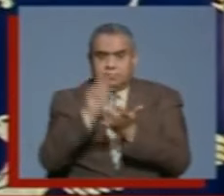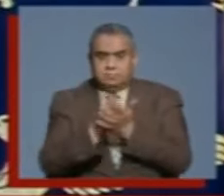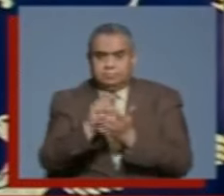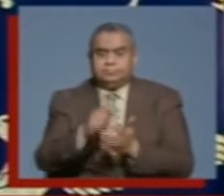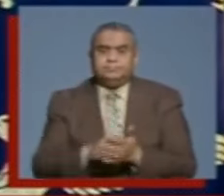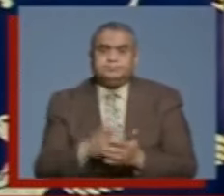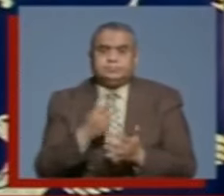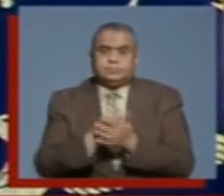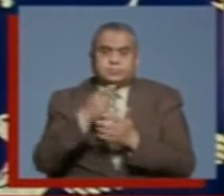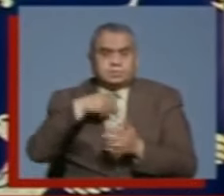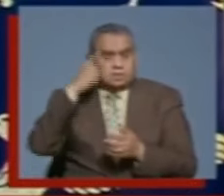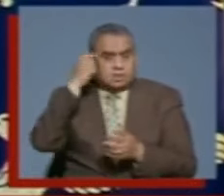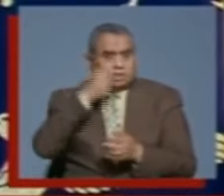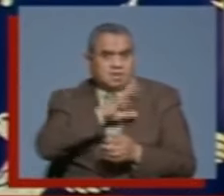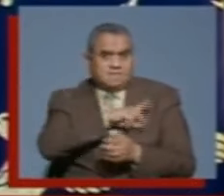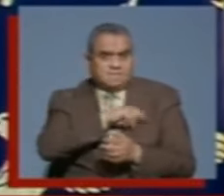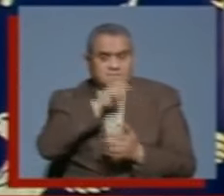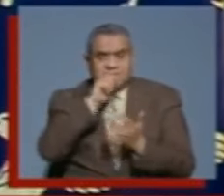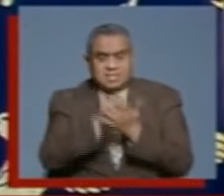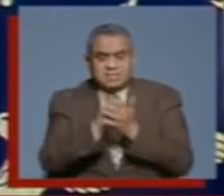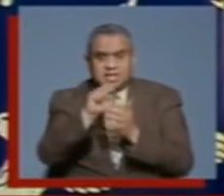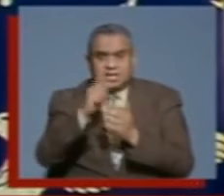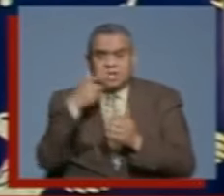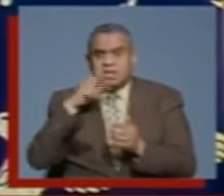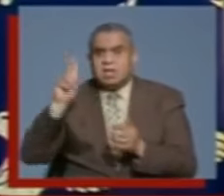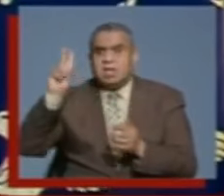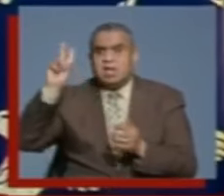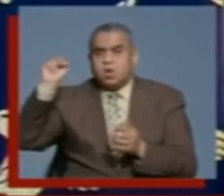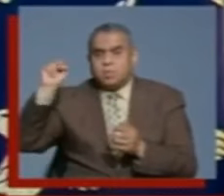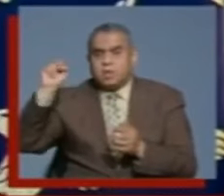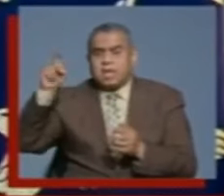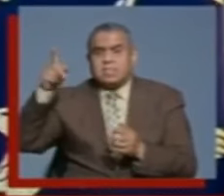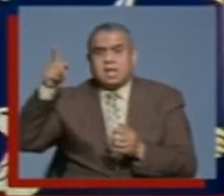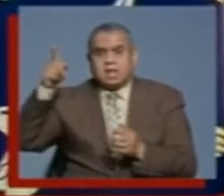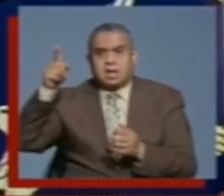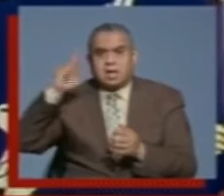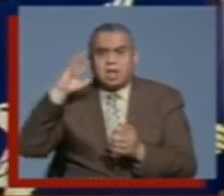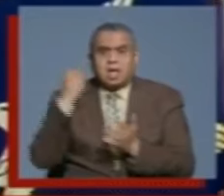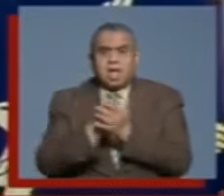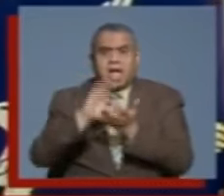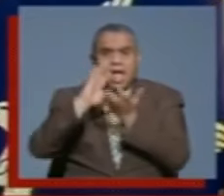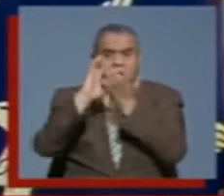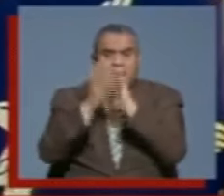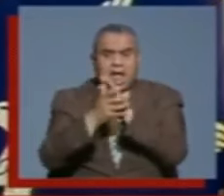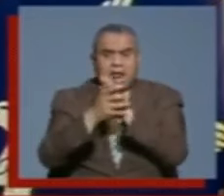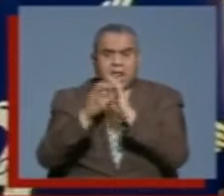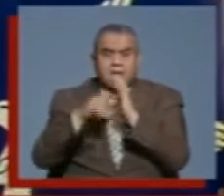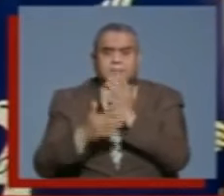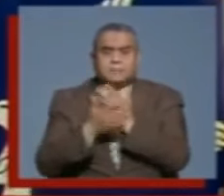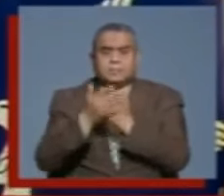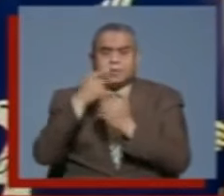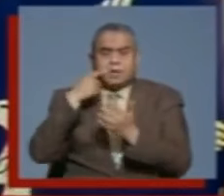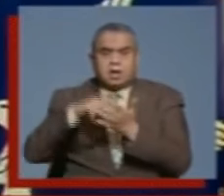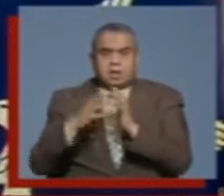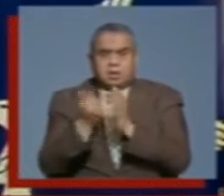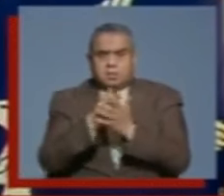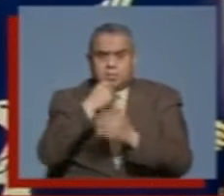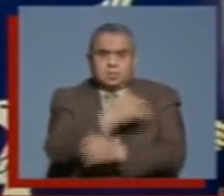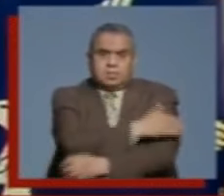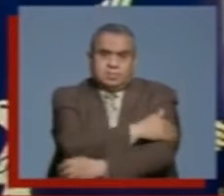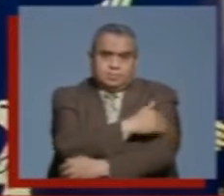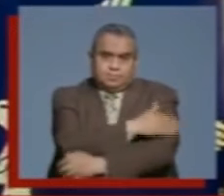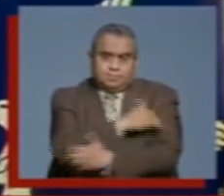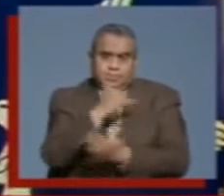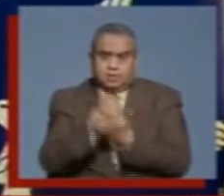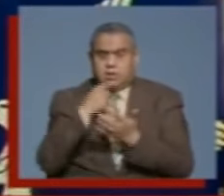بفلسطين، دولي يعني بتكلم على الأمم المتحدة، دولي يعني بقول كل العالم بقت دولة كاملة العضوية في الأمم المتحدة وكاملة